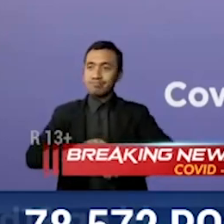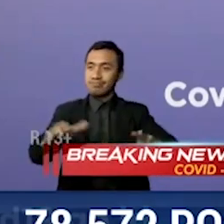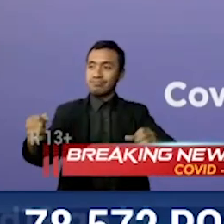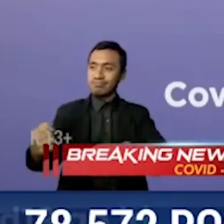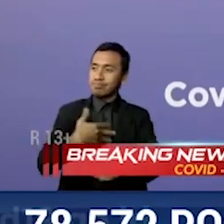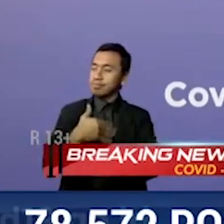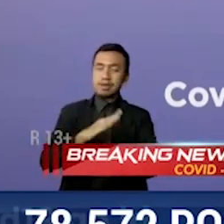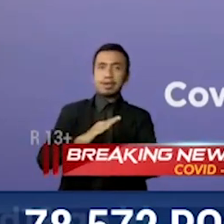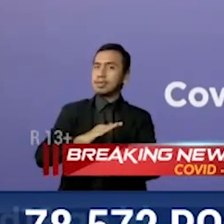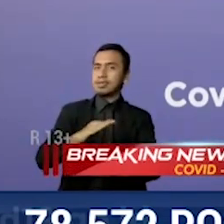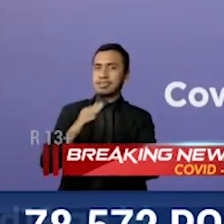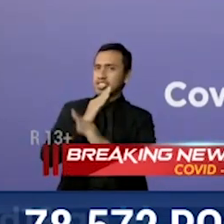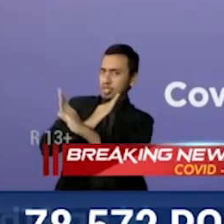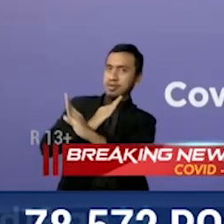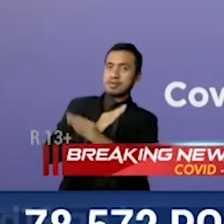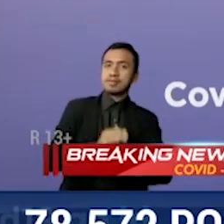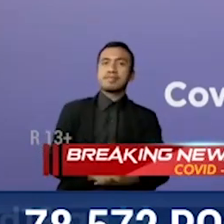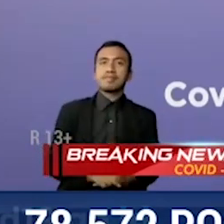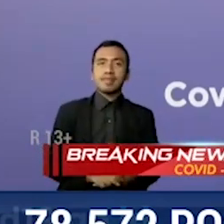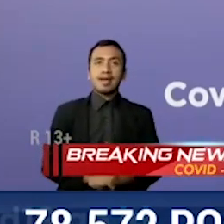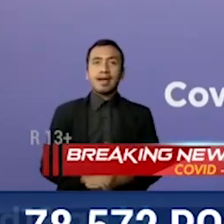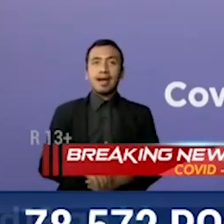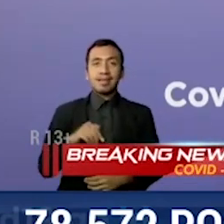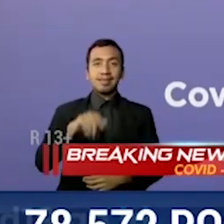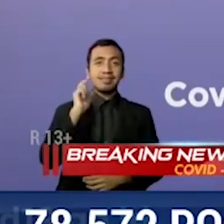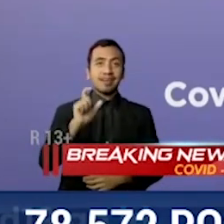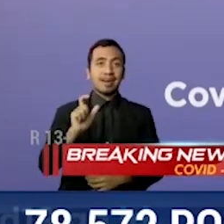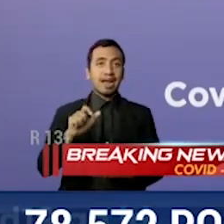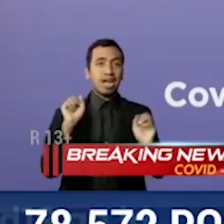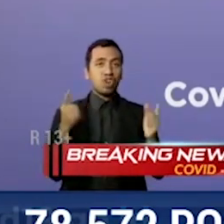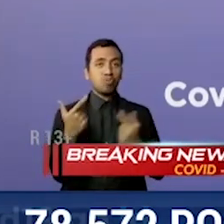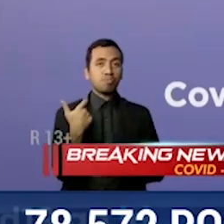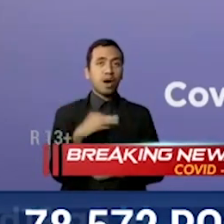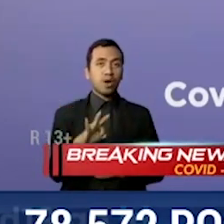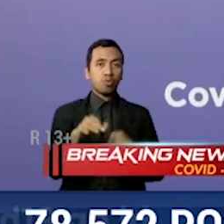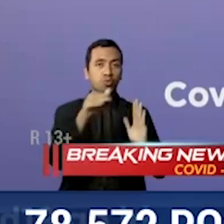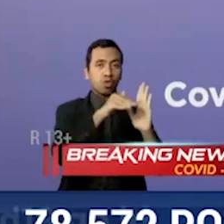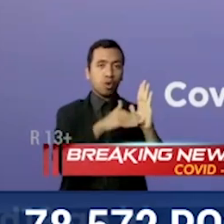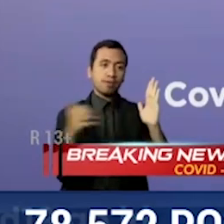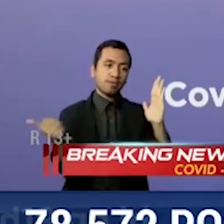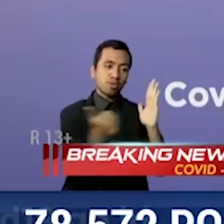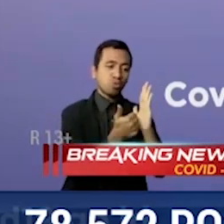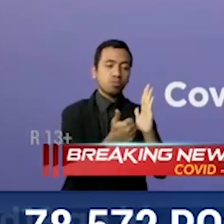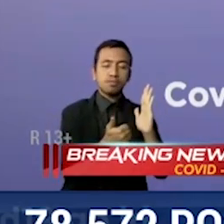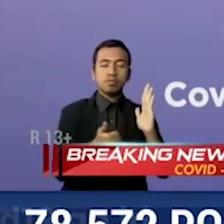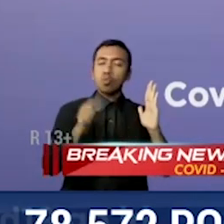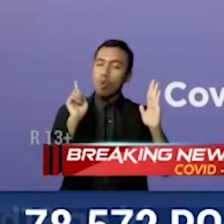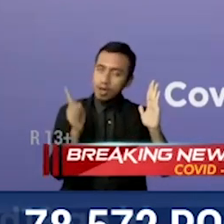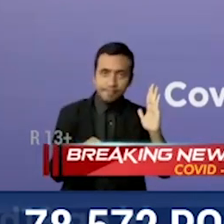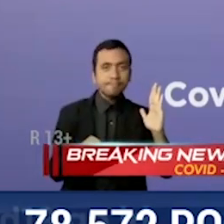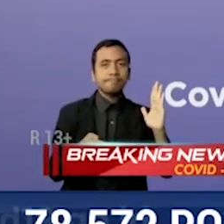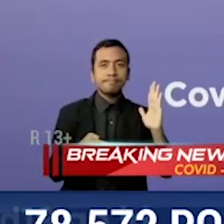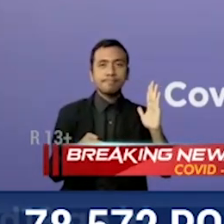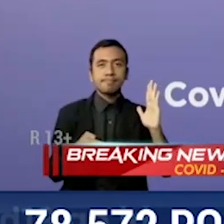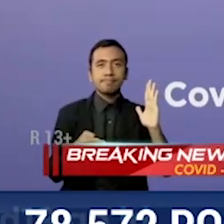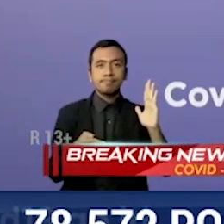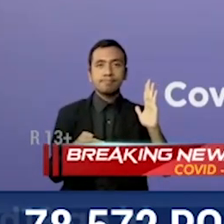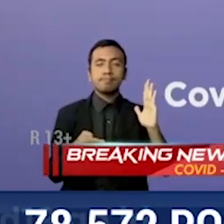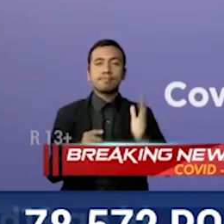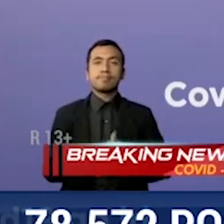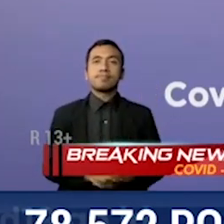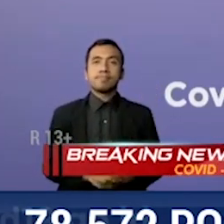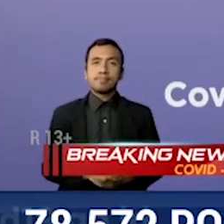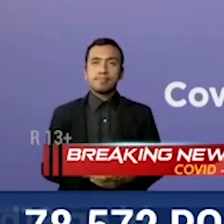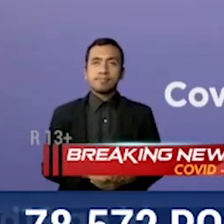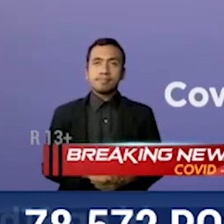adaptasi kebiasaan yang baru sebuah keniscayaan harus kita jalankan tidak ada pilihan untuk kita Hai